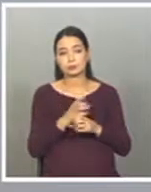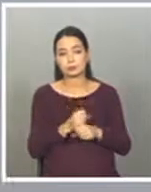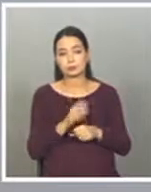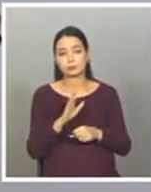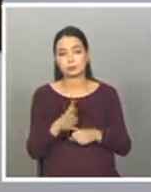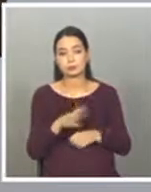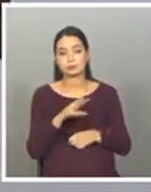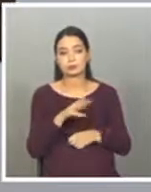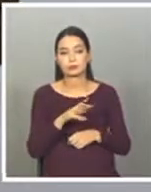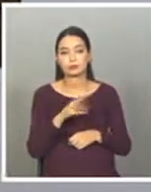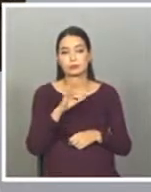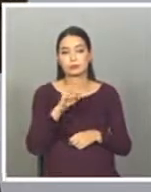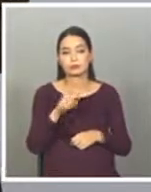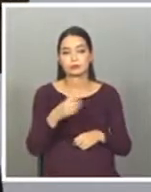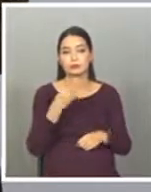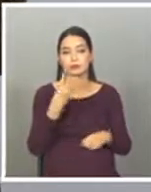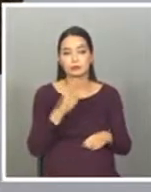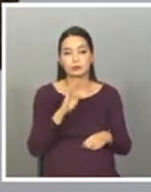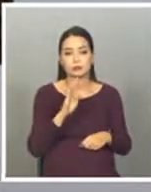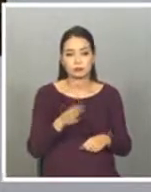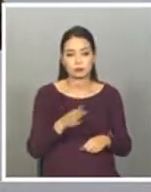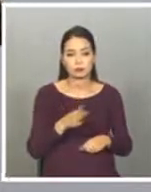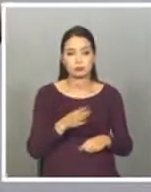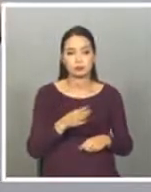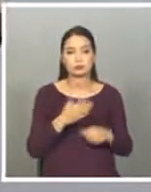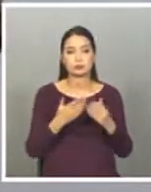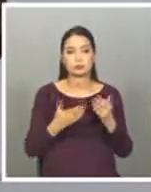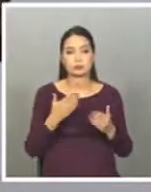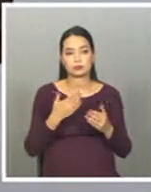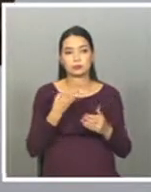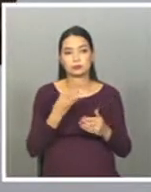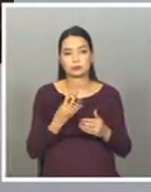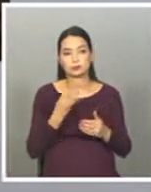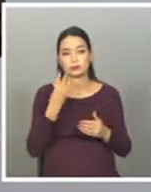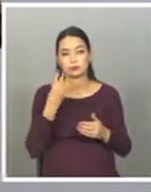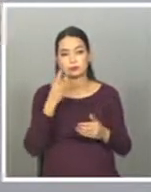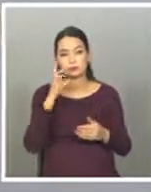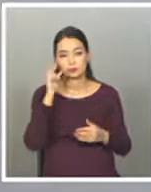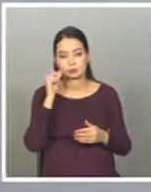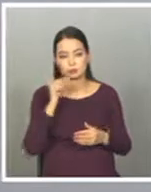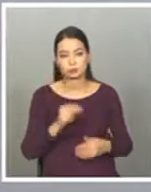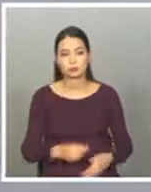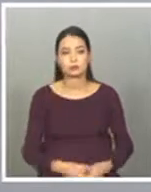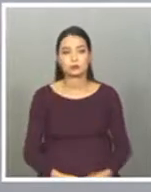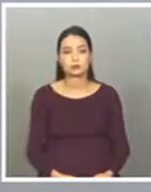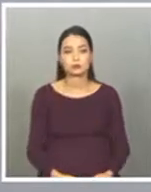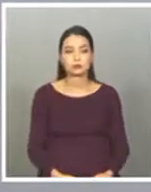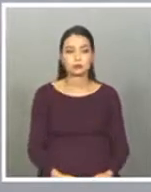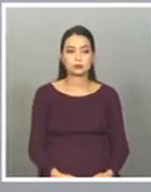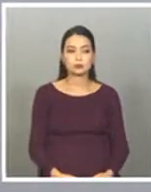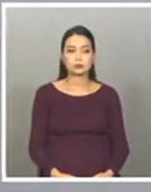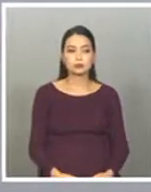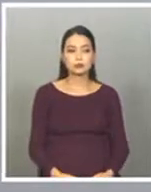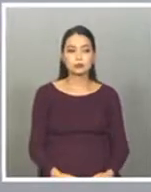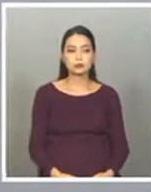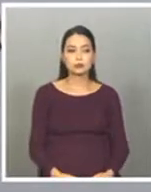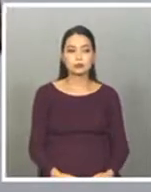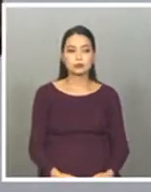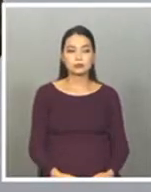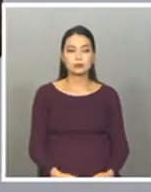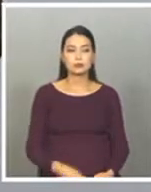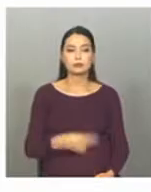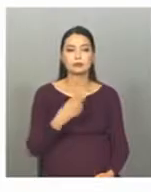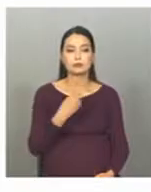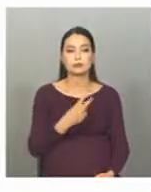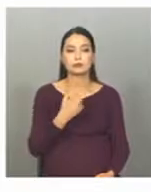m-ның 0,5 дәрежесі қалады, және 4-тің 4 дәрежесі. Ал бөлімінде 8-ді 2 көбейтілген 4